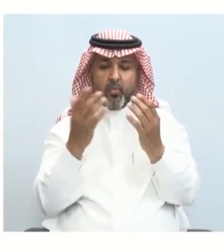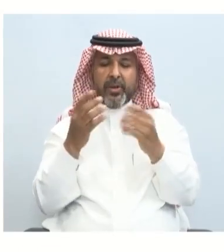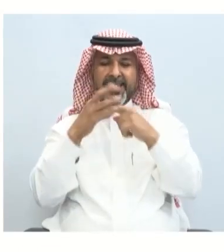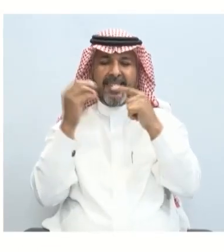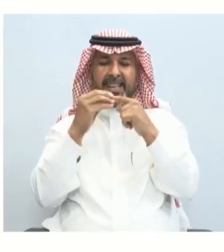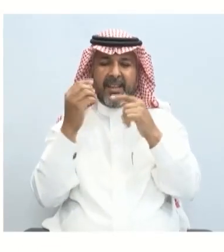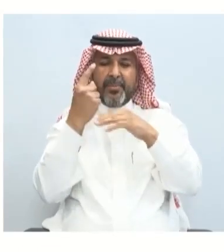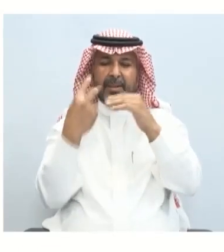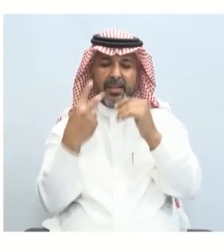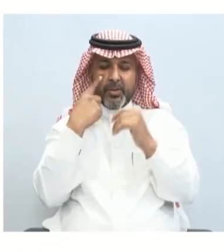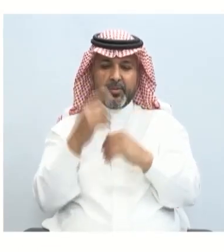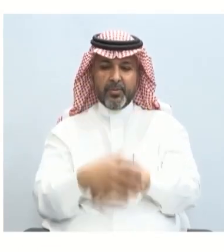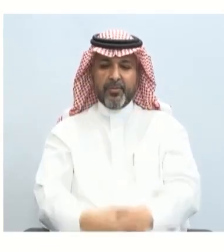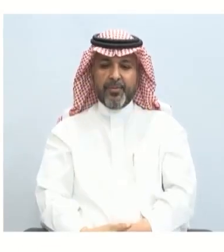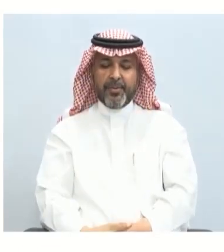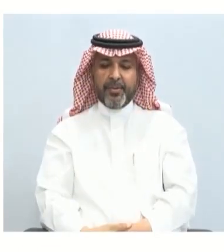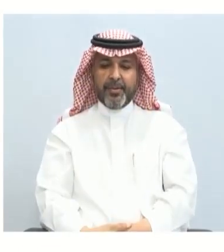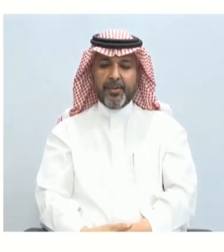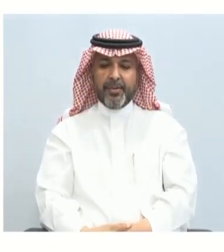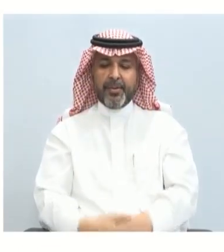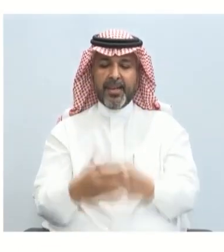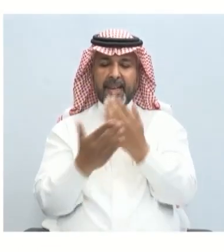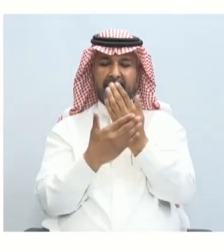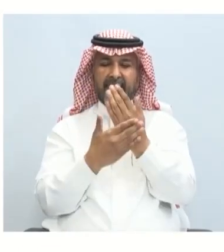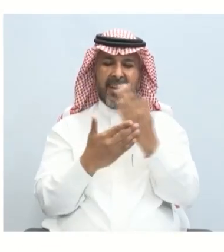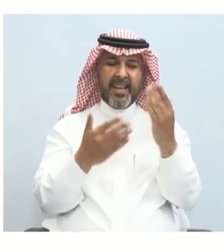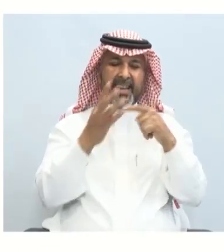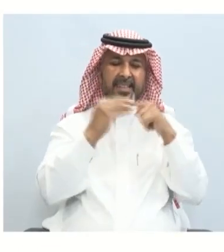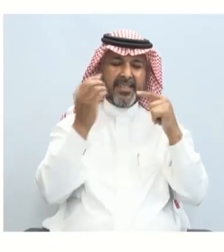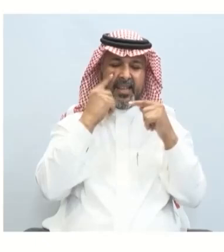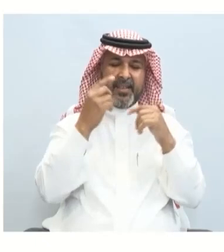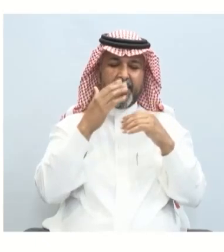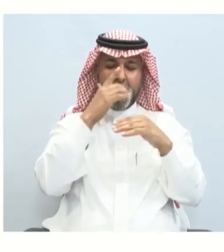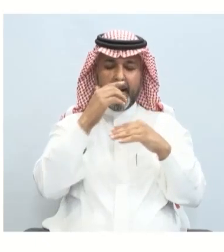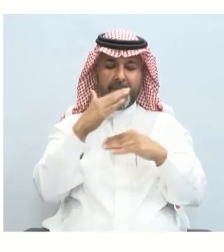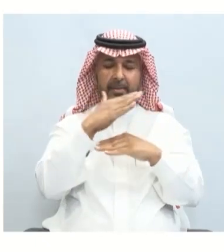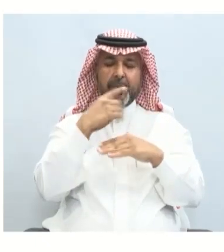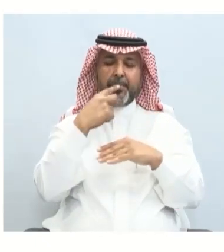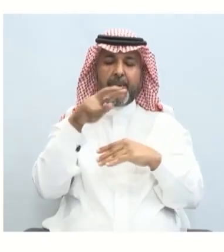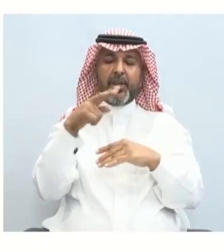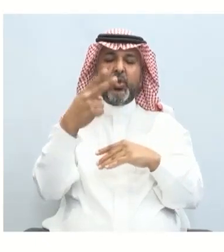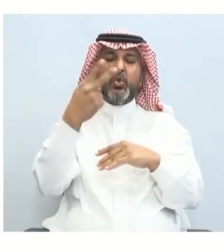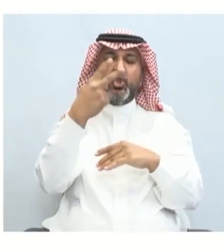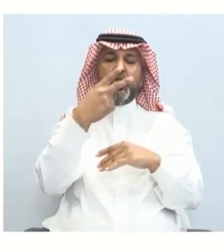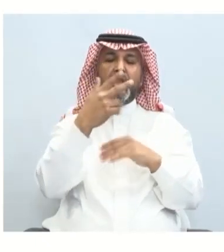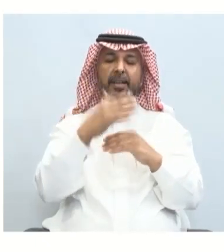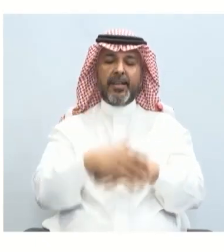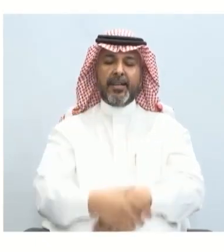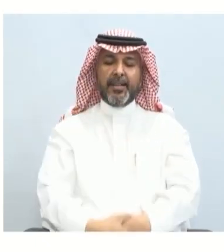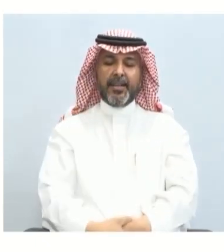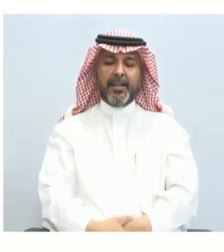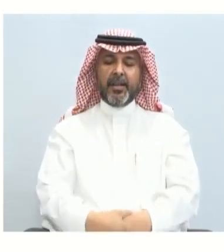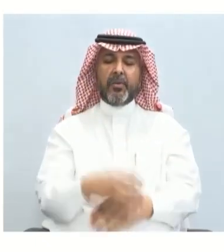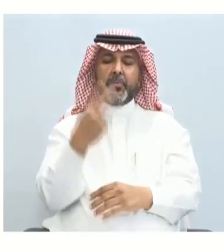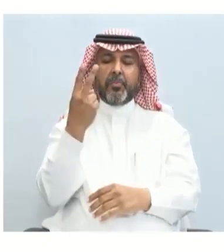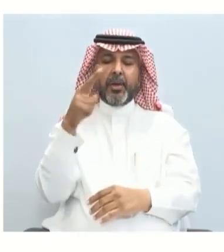نص والله السالب نصف موجود هنا وبالتالي الزاويه حتكون اما ان تكون 120 درجه طبعا او تكون